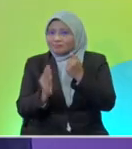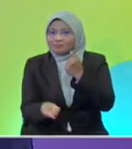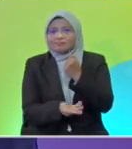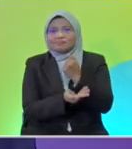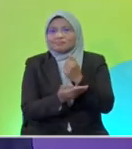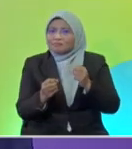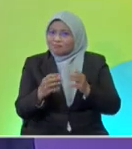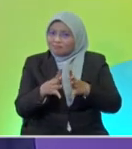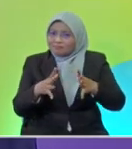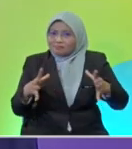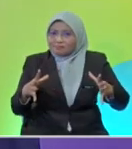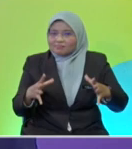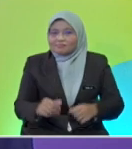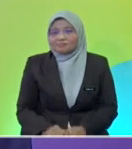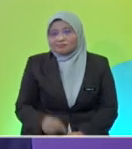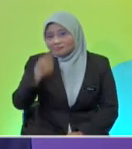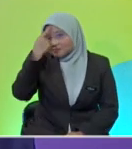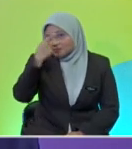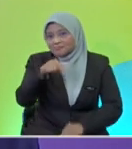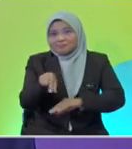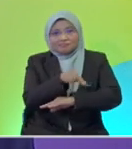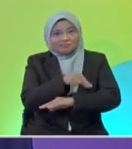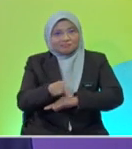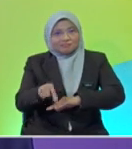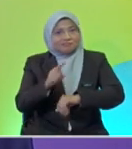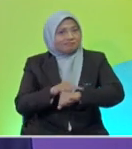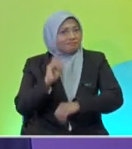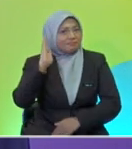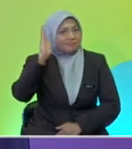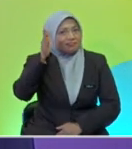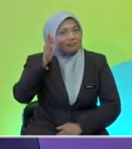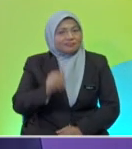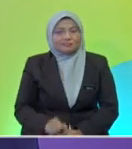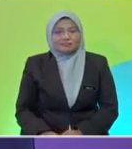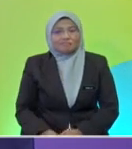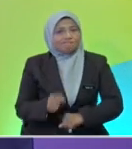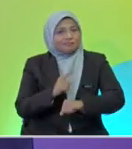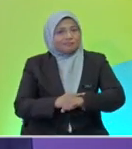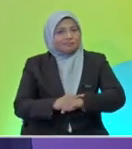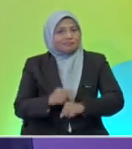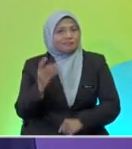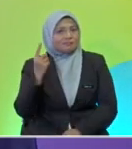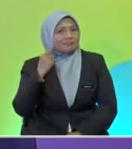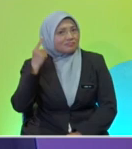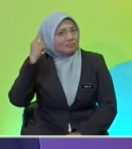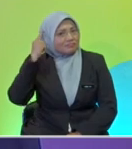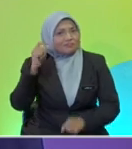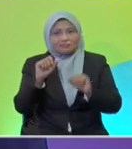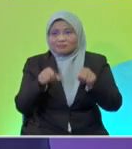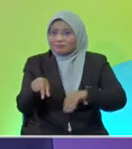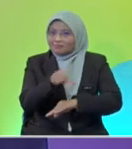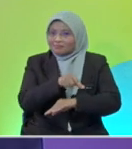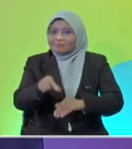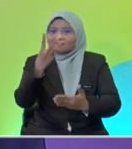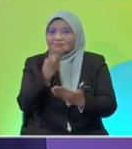pada masa hadapan cuma sedewas gunakan uang yang dalam tabungan kita sewaktu kecemasan atau